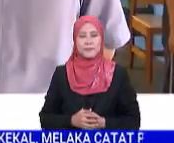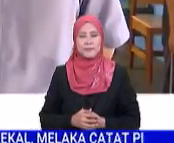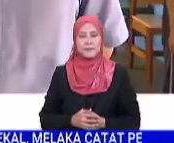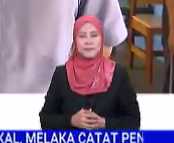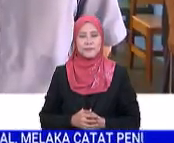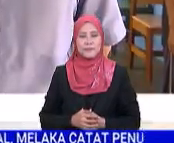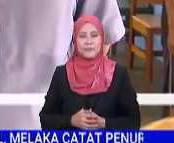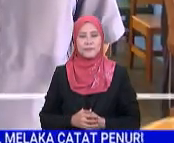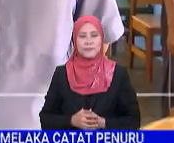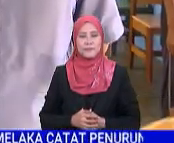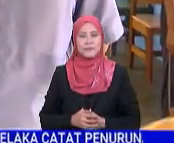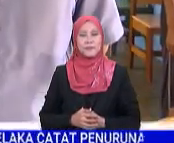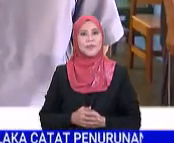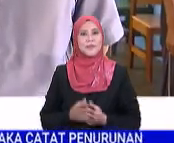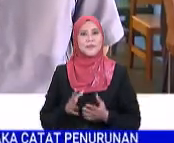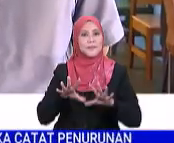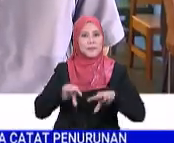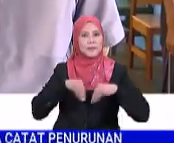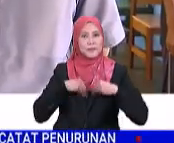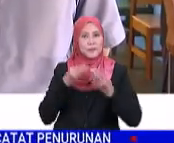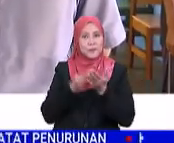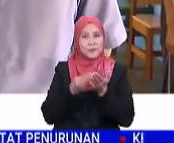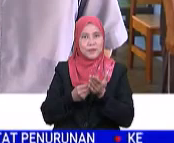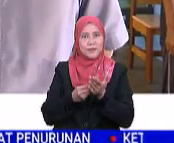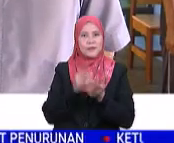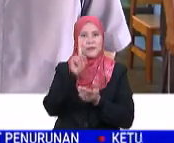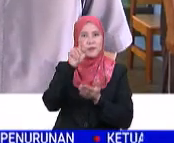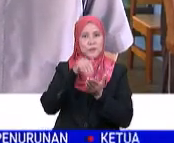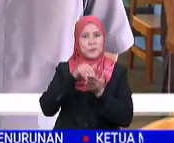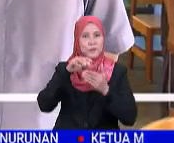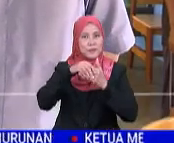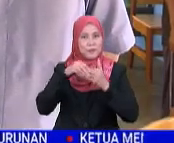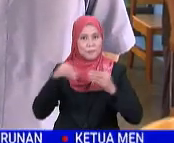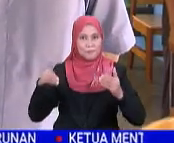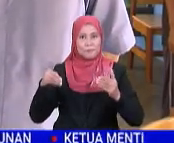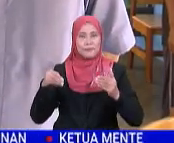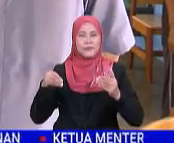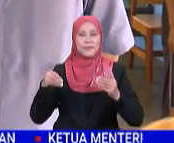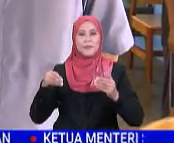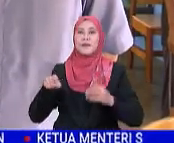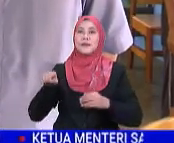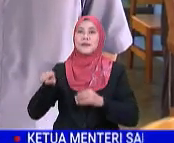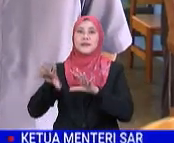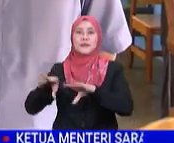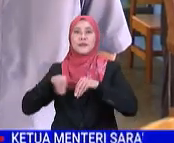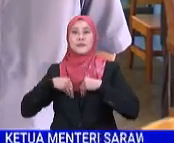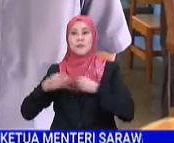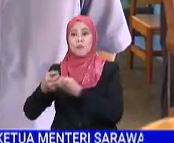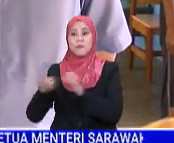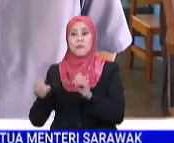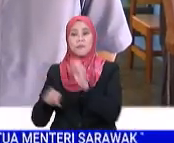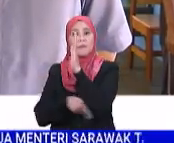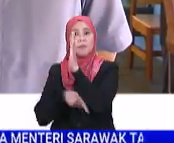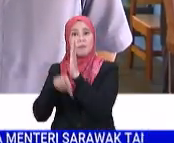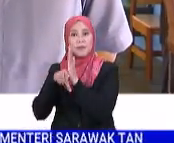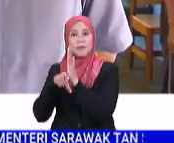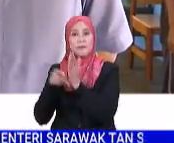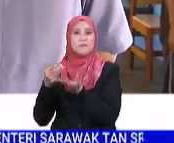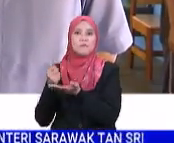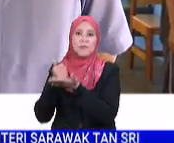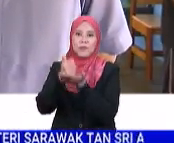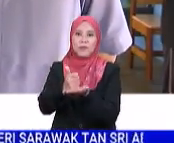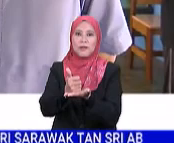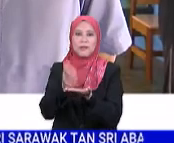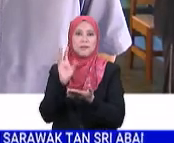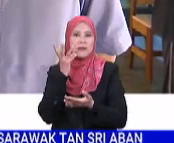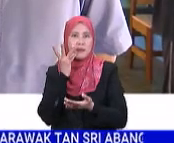di samping Mereka menerima bantuan Wang Ehsan r000 ini mereka juga menerima daripada pejabat parlimen bantuan beras